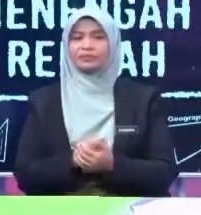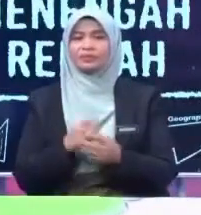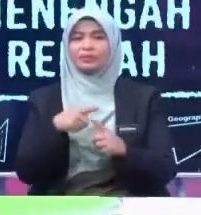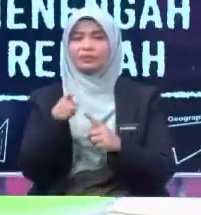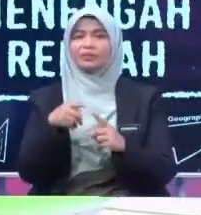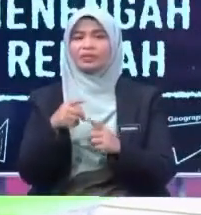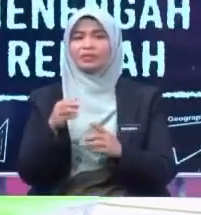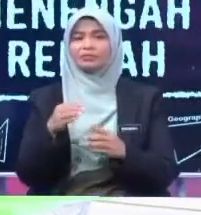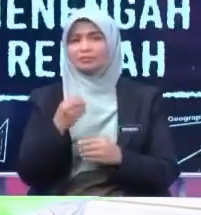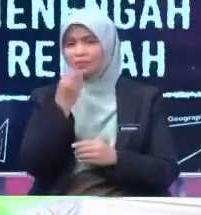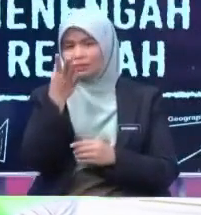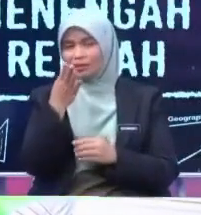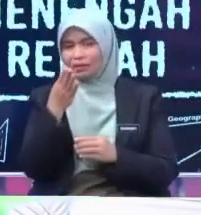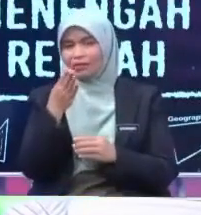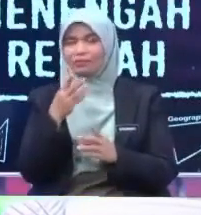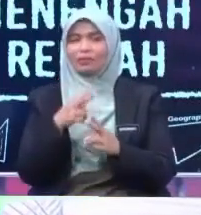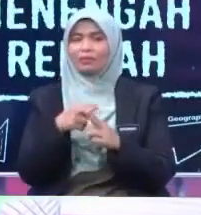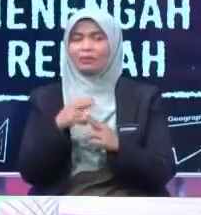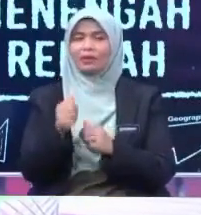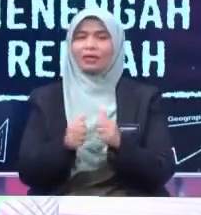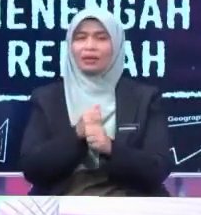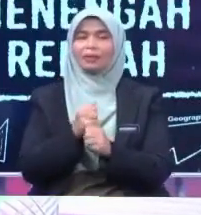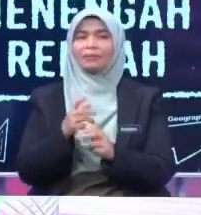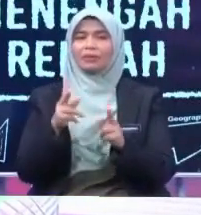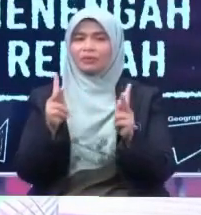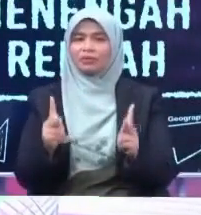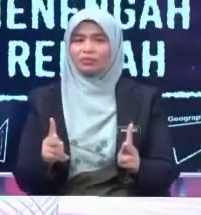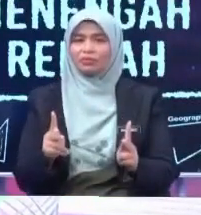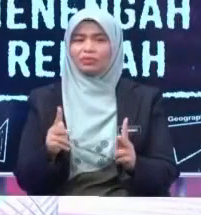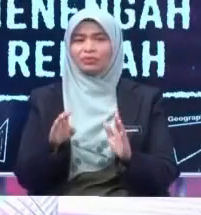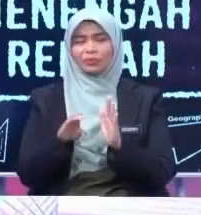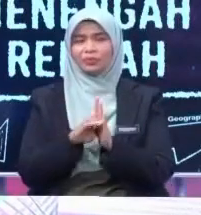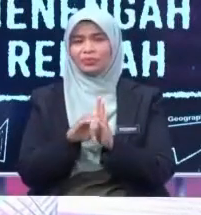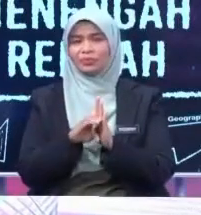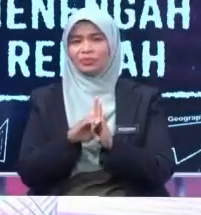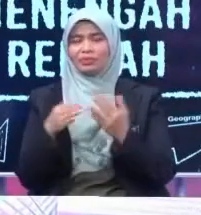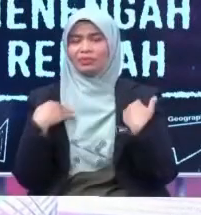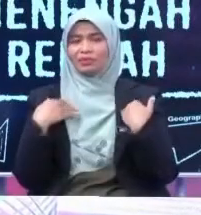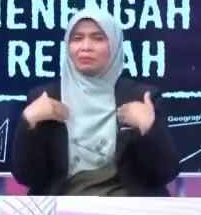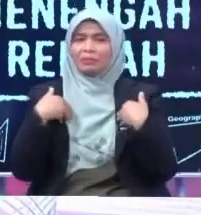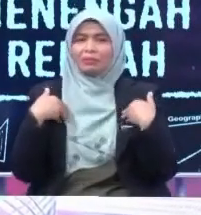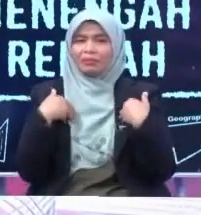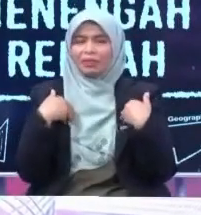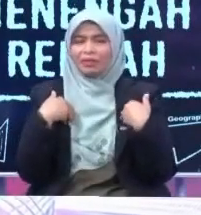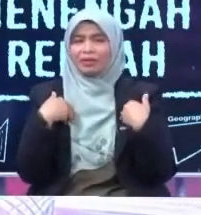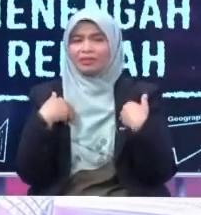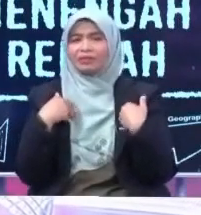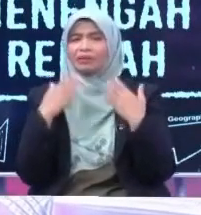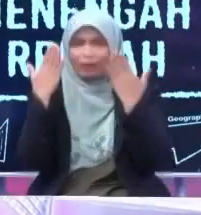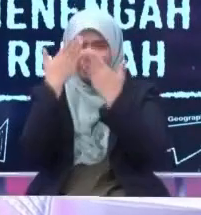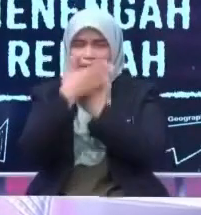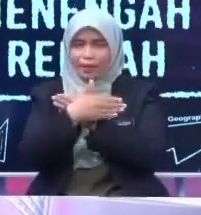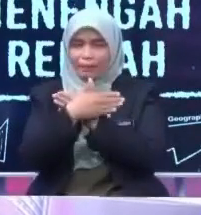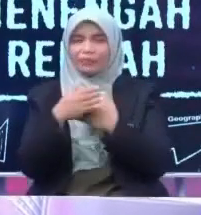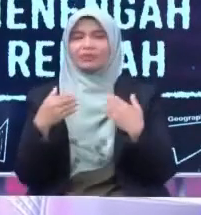disebut alam barzah, kita selalu dengar yang menakutkan. Contohnya ada binatang berbisa kan, gelap, sempit. Sebenarnya alam